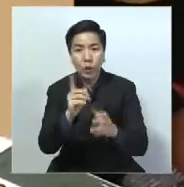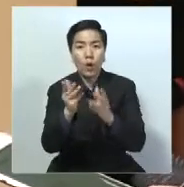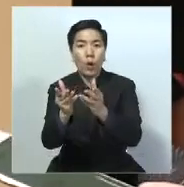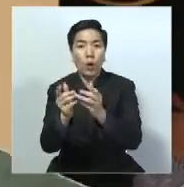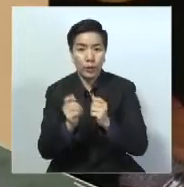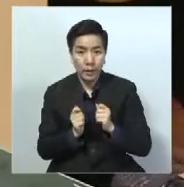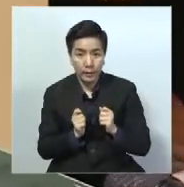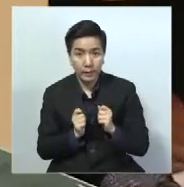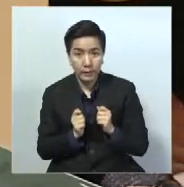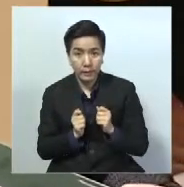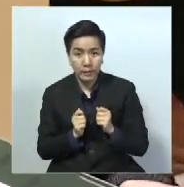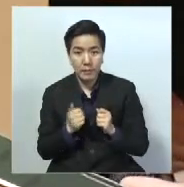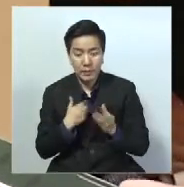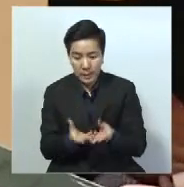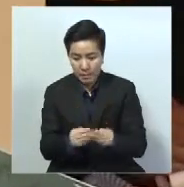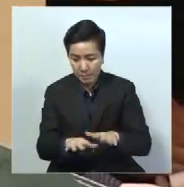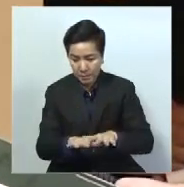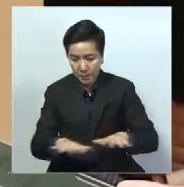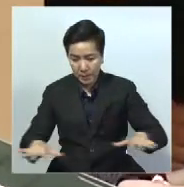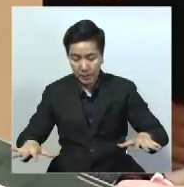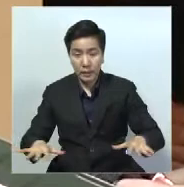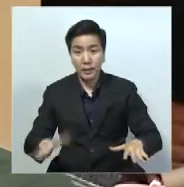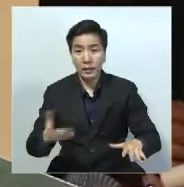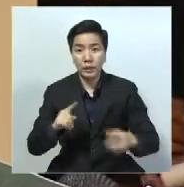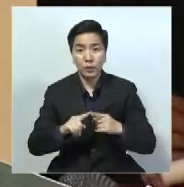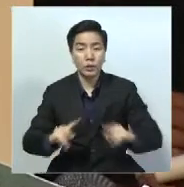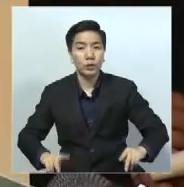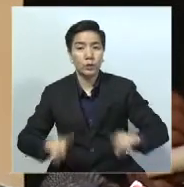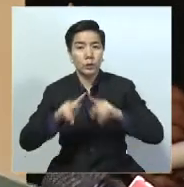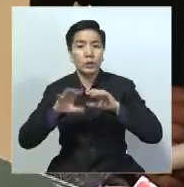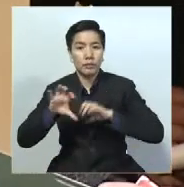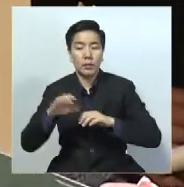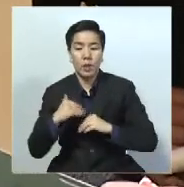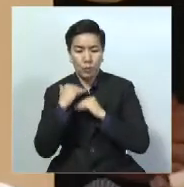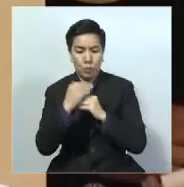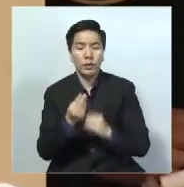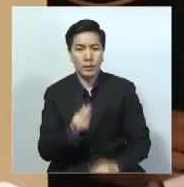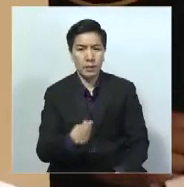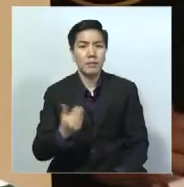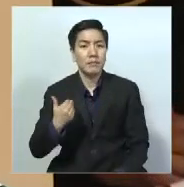ของมันมีพื้นที่ซึ่งทางกระทรวงมหาดไทยเขากำหนดนะ